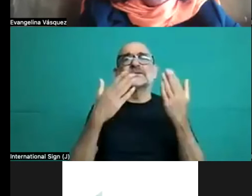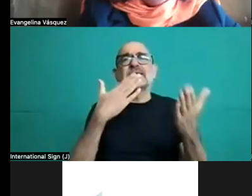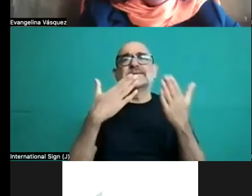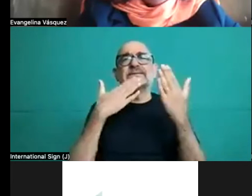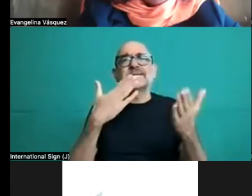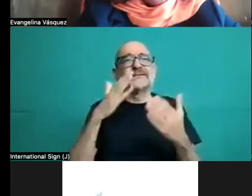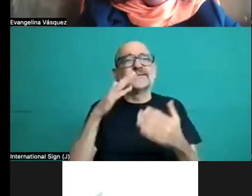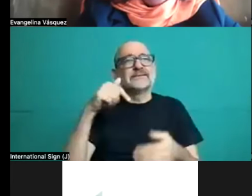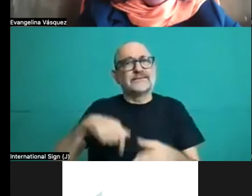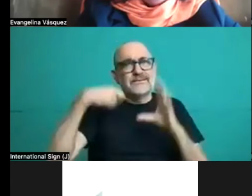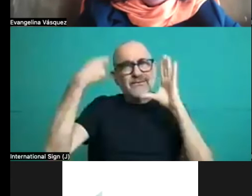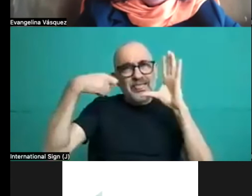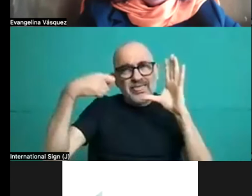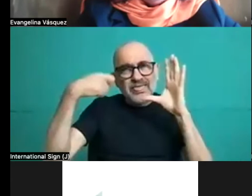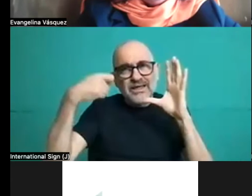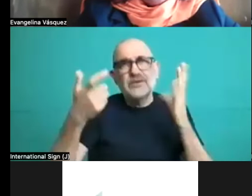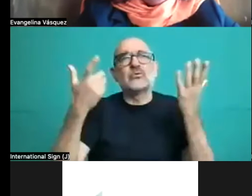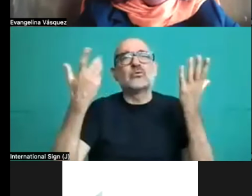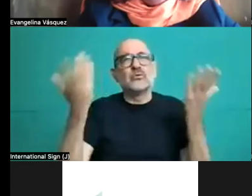Merci beaucoup pour cette vidéo.